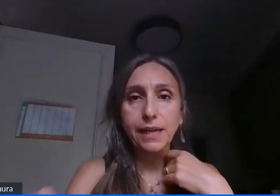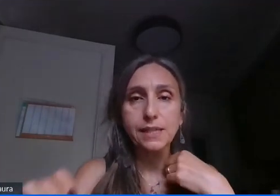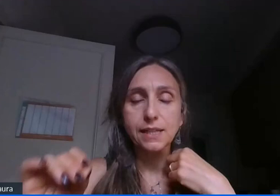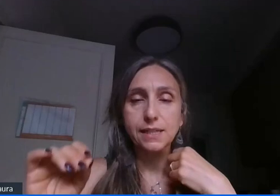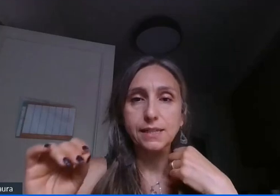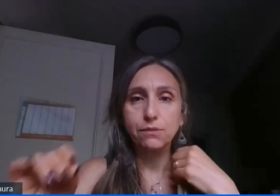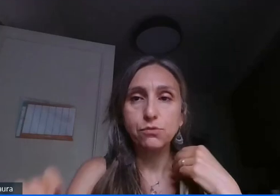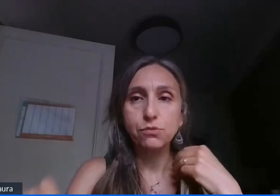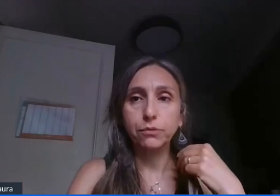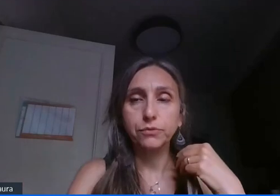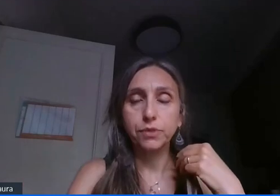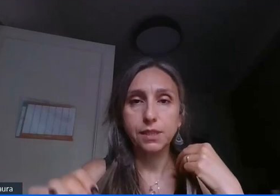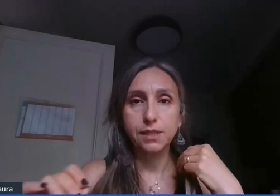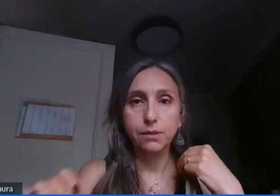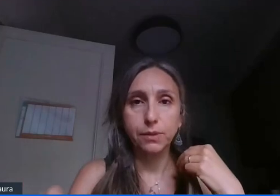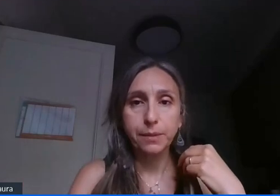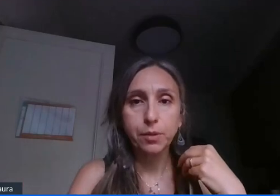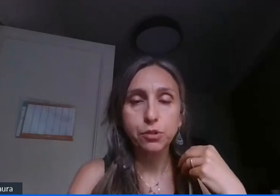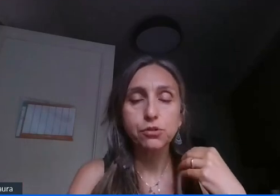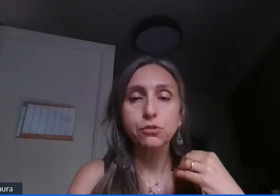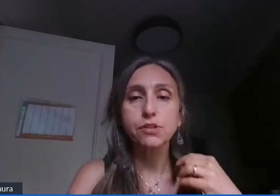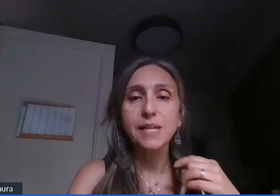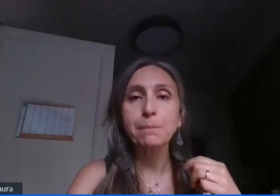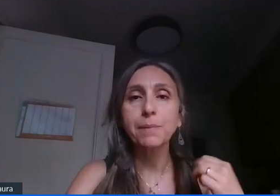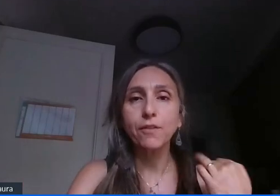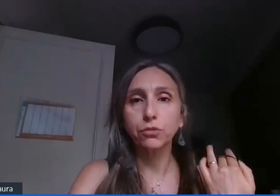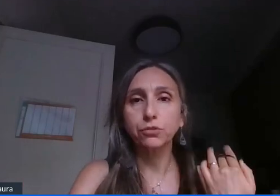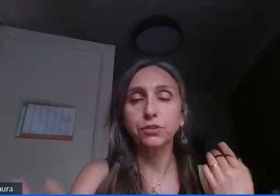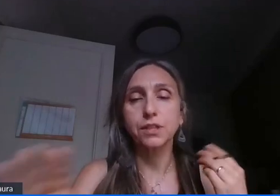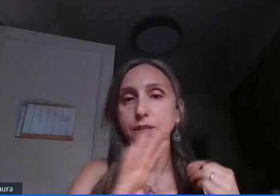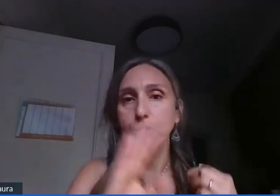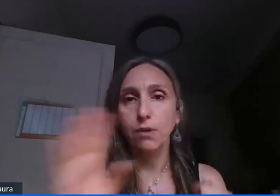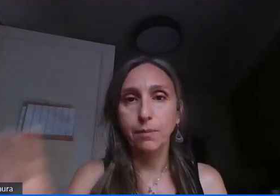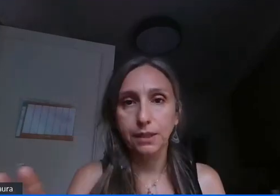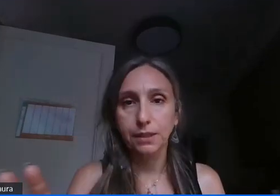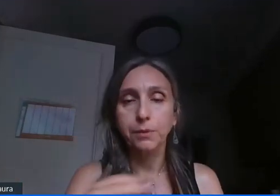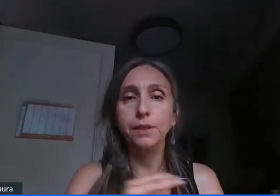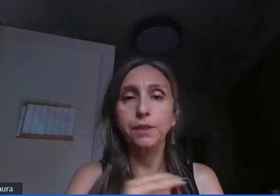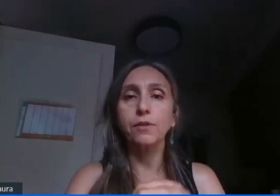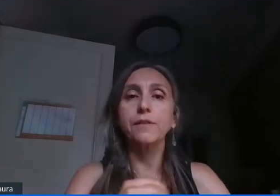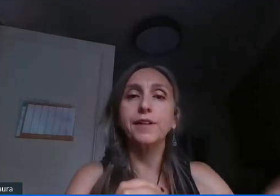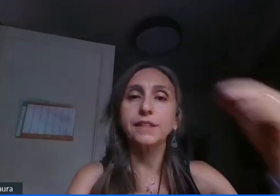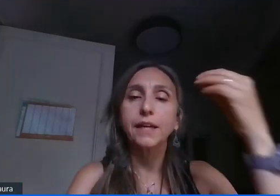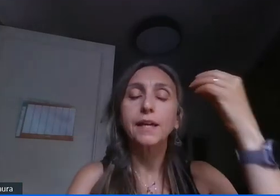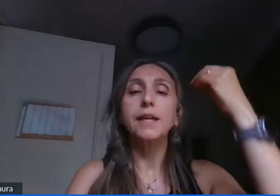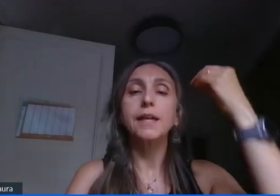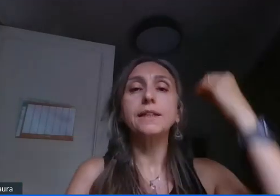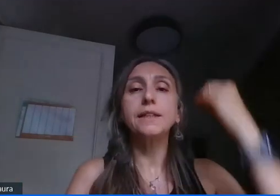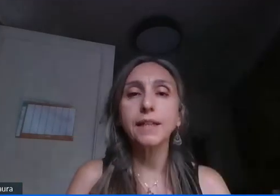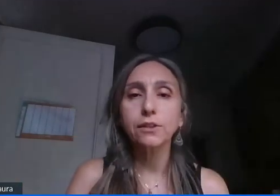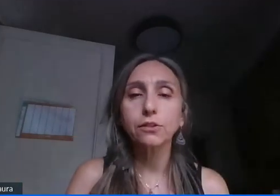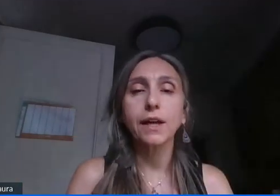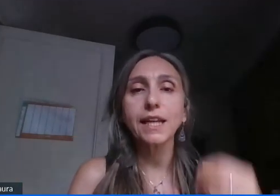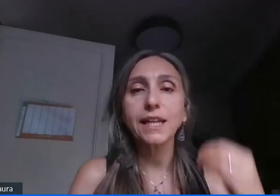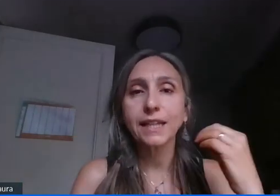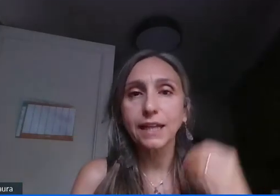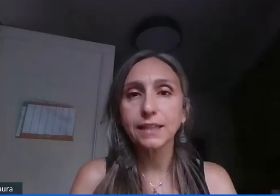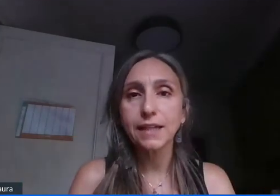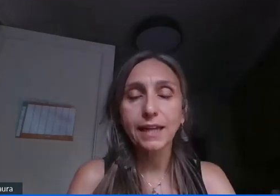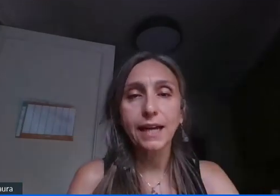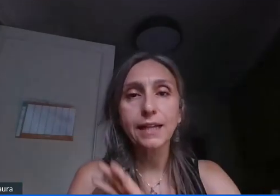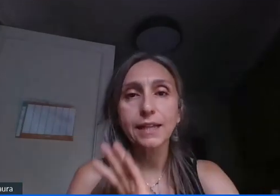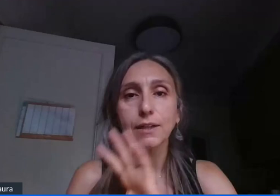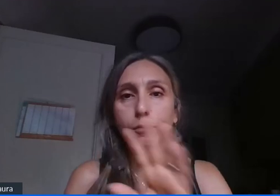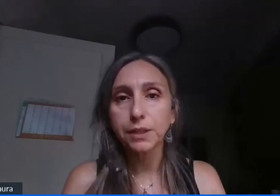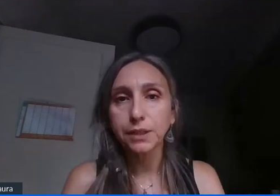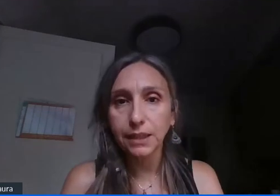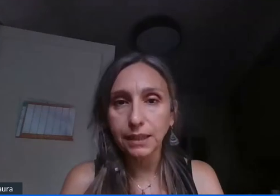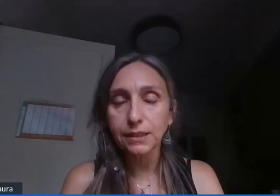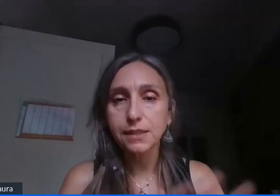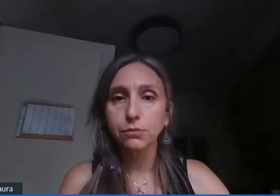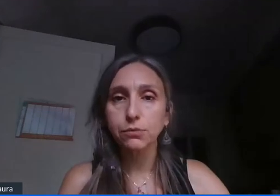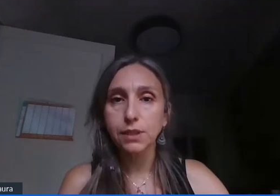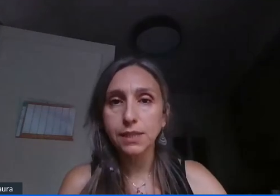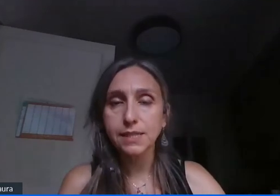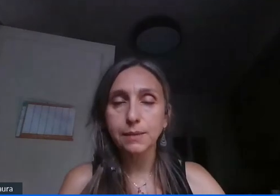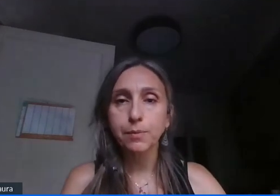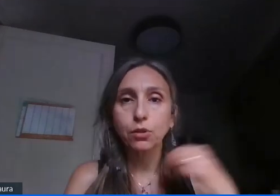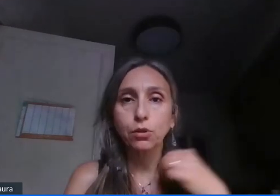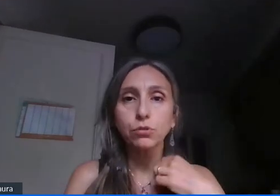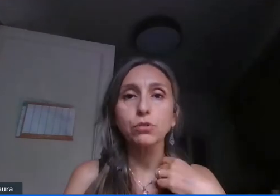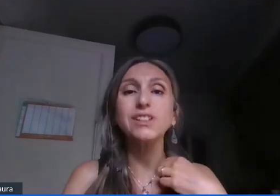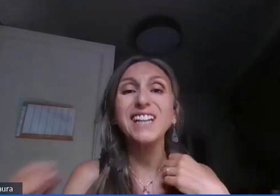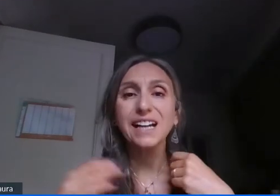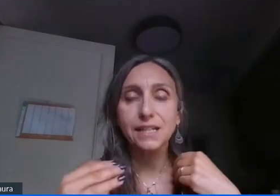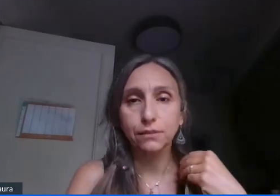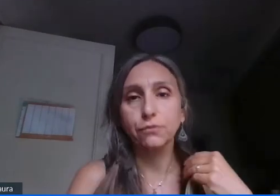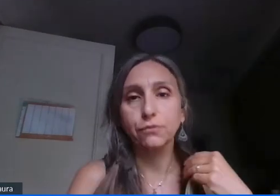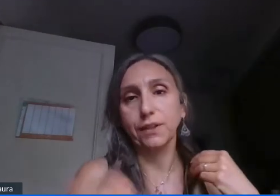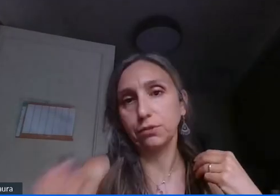un database, che sia un software, che sia un libro, sono sempre vostri, sicuramente. Quindi voi avete diritto a richiedere che anche il committente, se utilizza